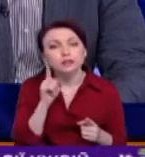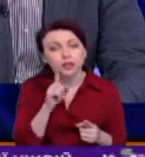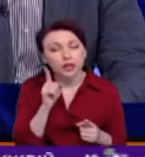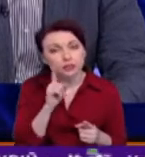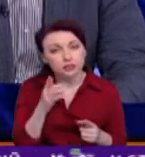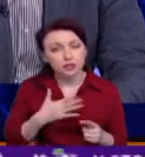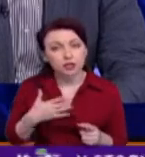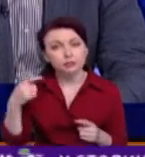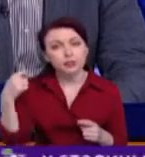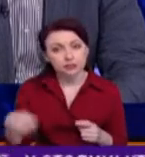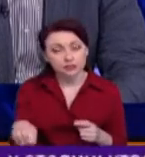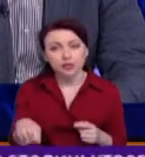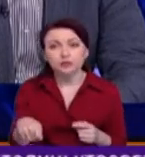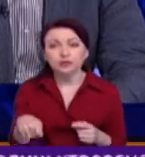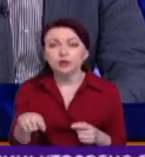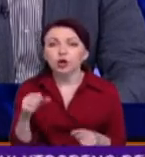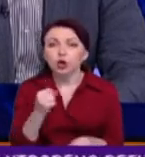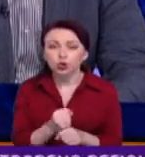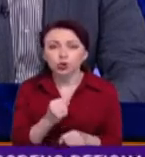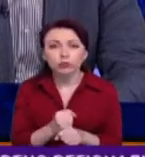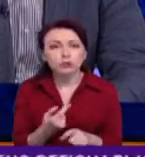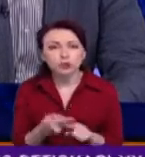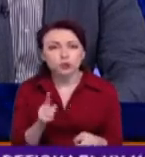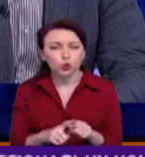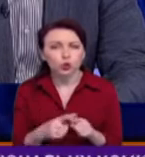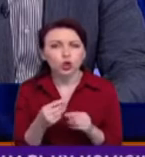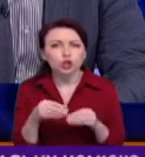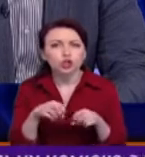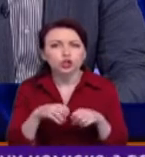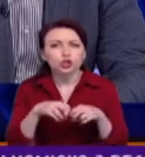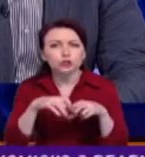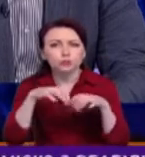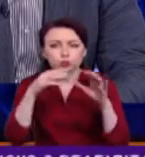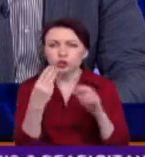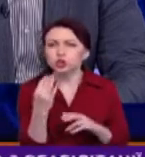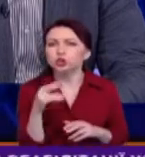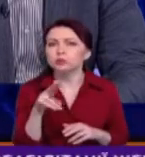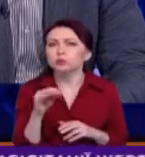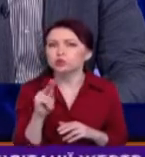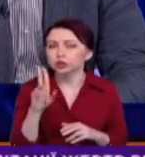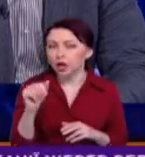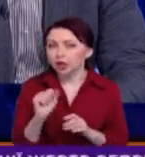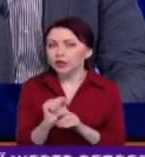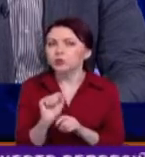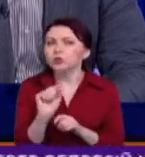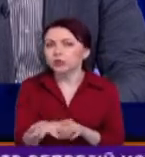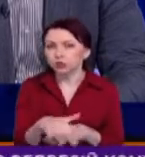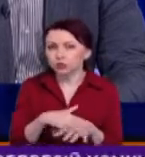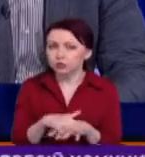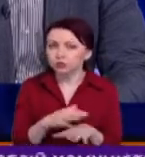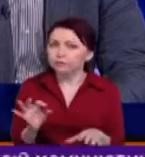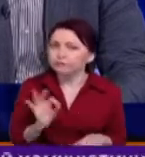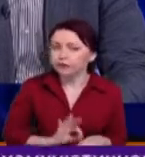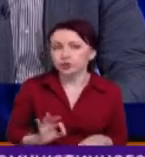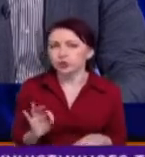наш президент, робить з цього шипучку, яку кидає в суспільство, йому це вигідно